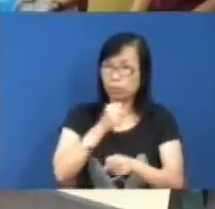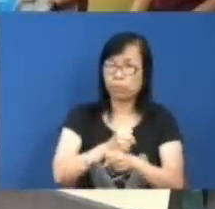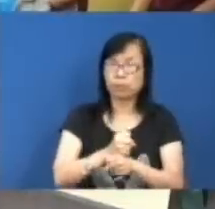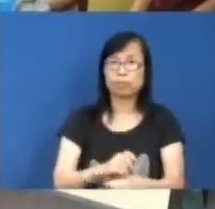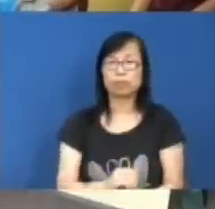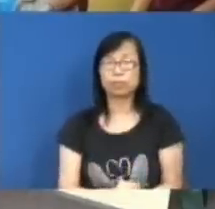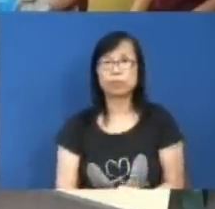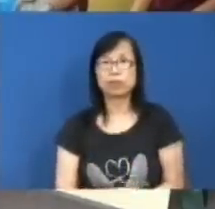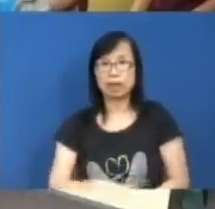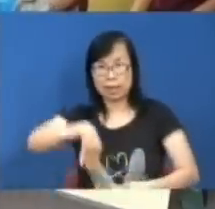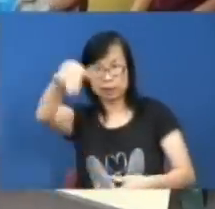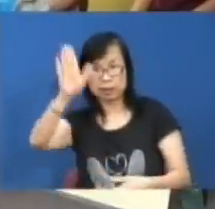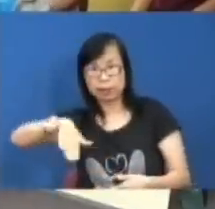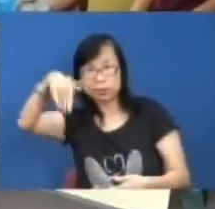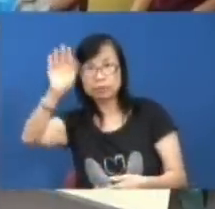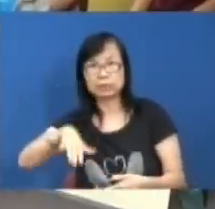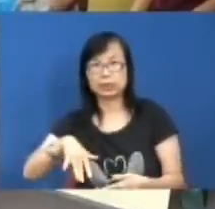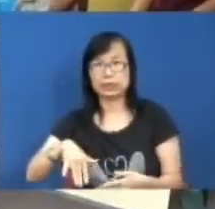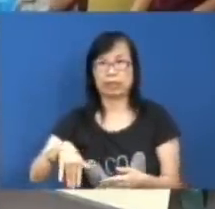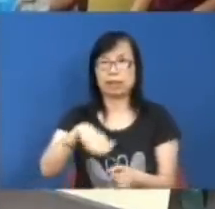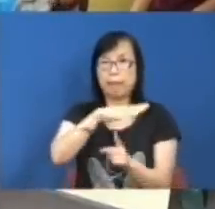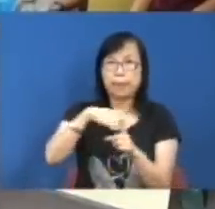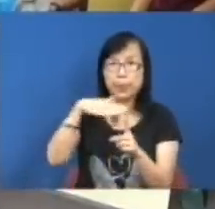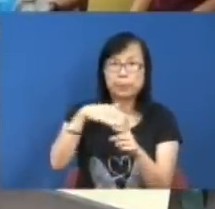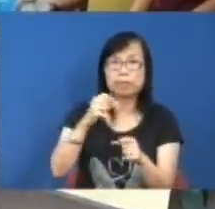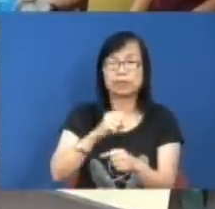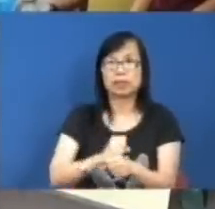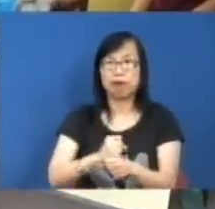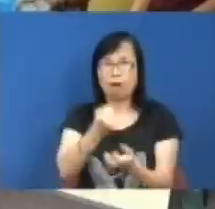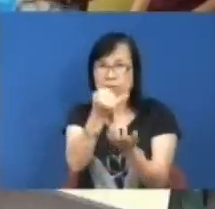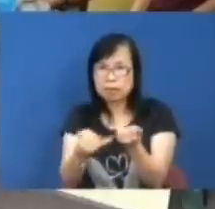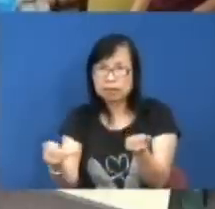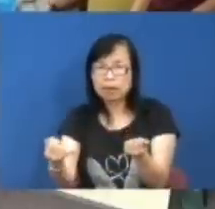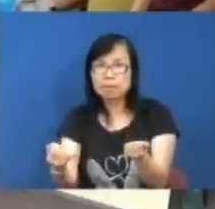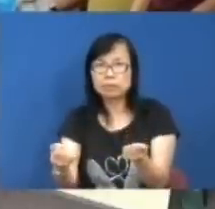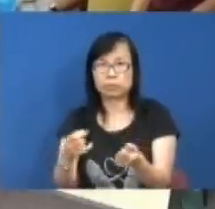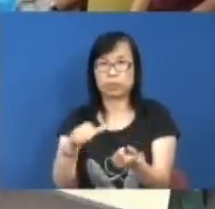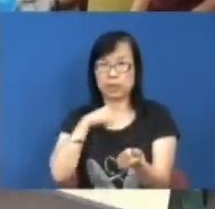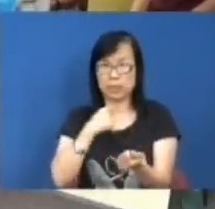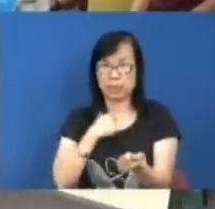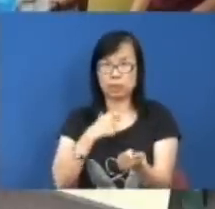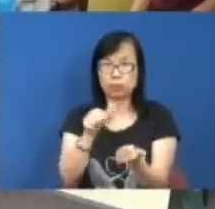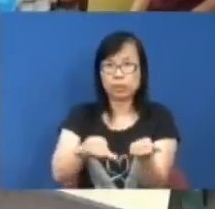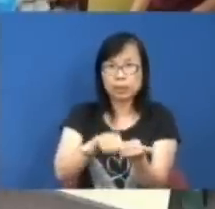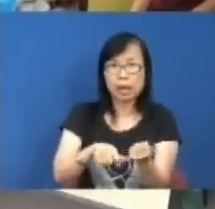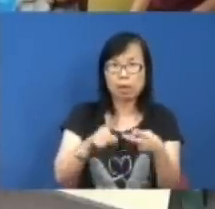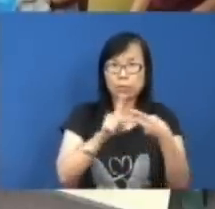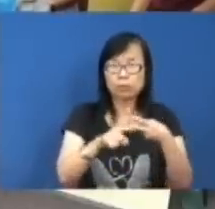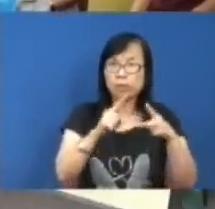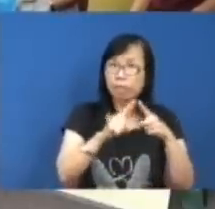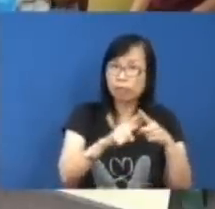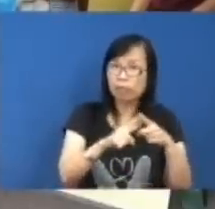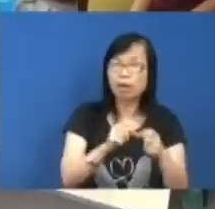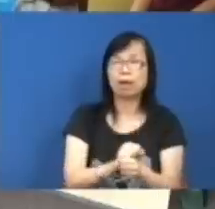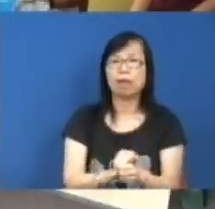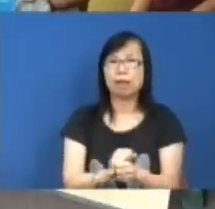咁亦都因為油漆咧，始終係啲半製成品，我哋生產完之後咧，其實都好靠工人個技術啦、施工個隊